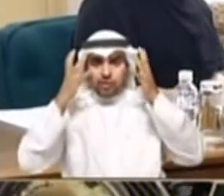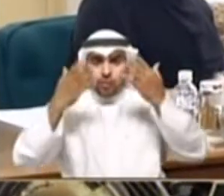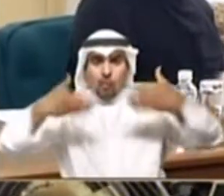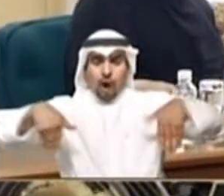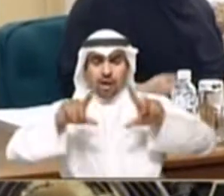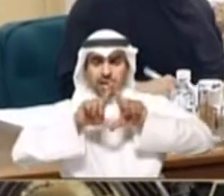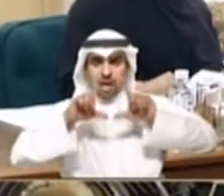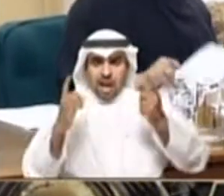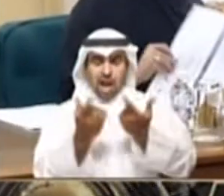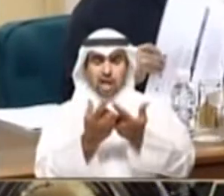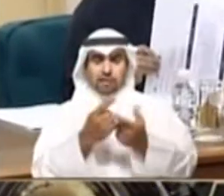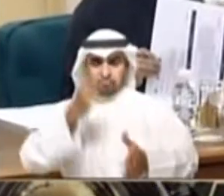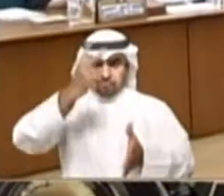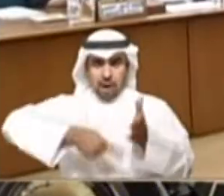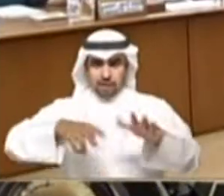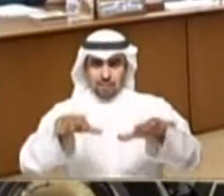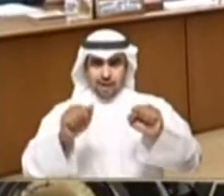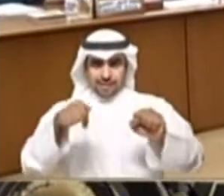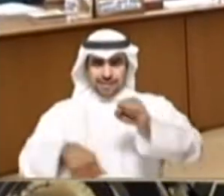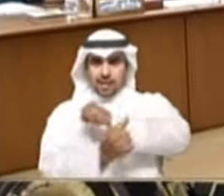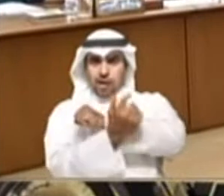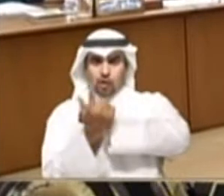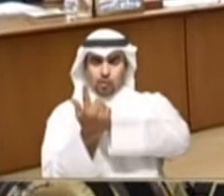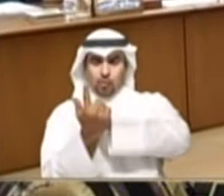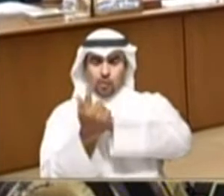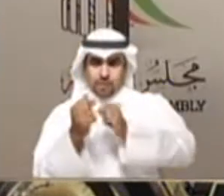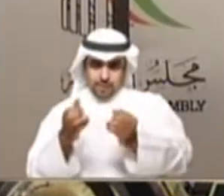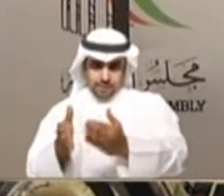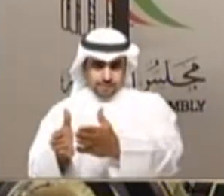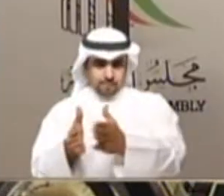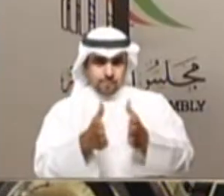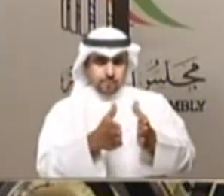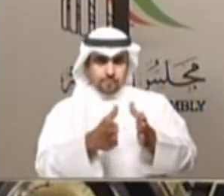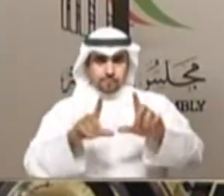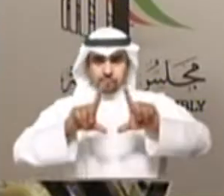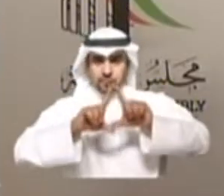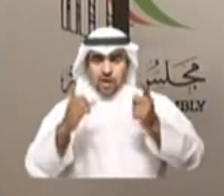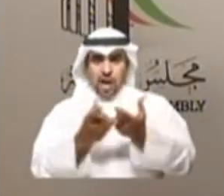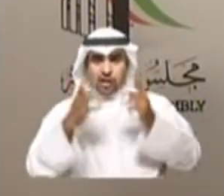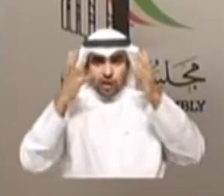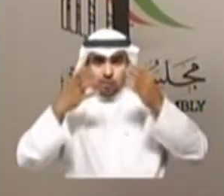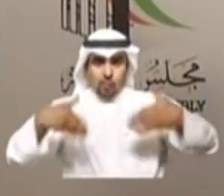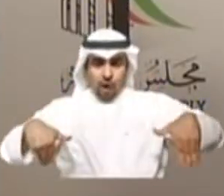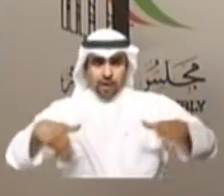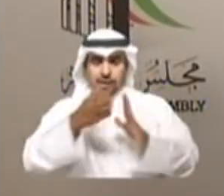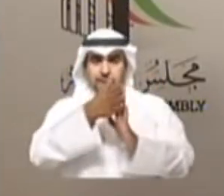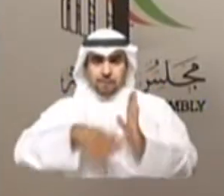الاحتياجات الخاصة البرلمانية هذا الأسبوع. في لجنة ذوي الاحتياجات الخاصة في مجلس الأمة